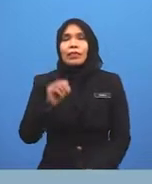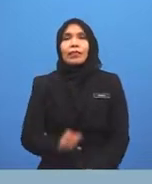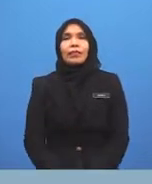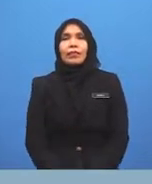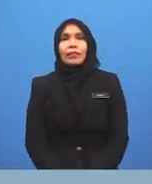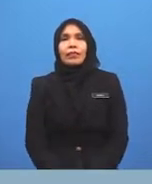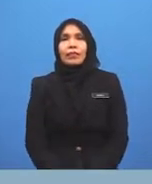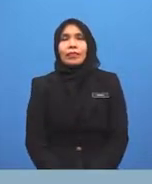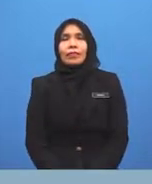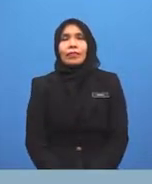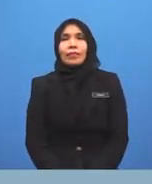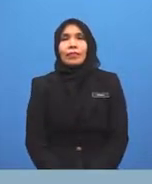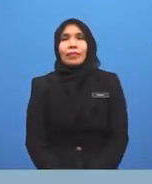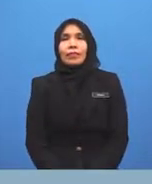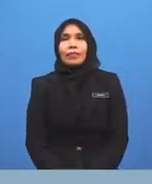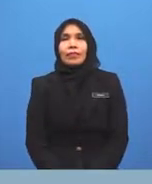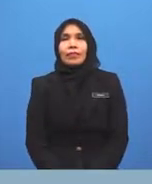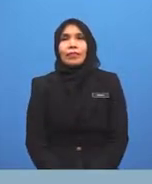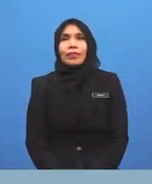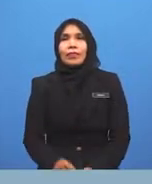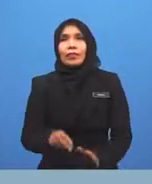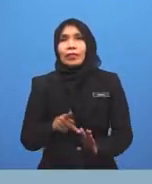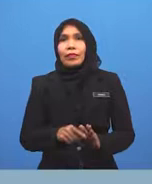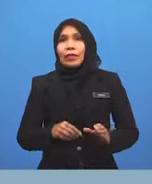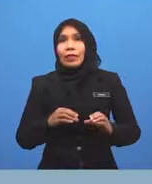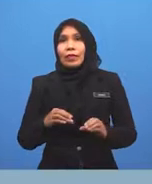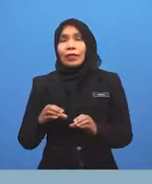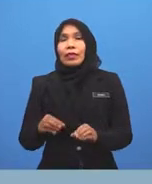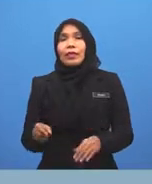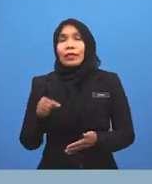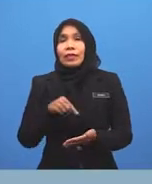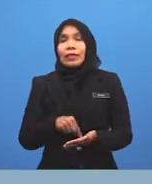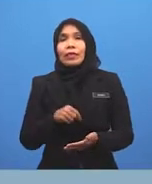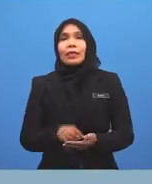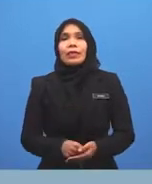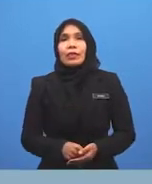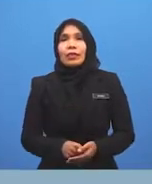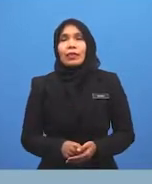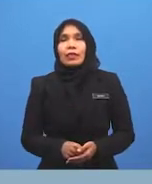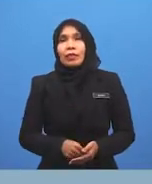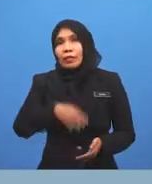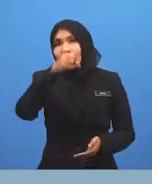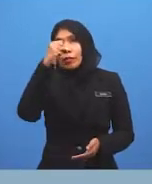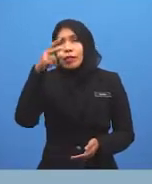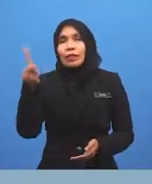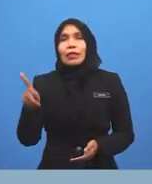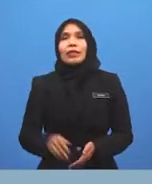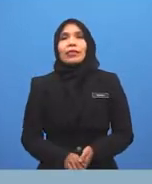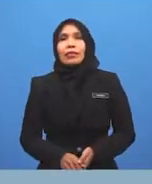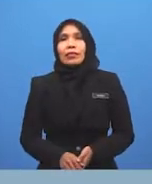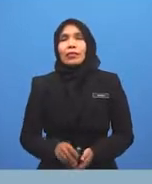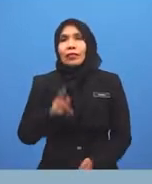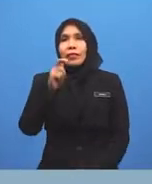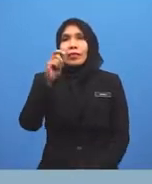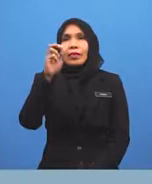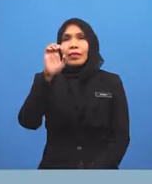arus dalam gegelung. Pergerakan ini menyebabkan arah jarum galvanometer terpesong ke